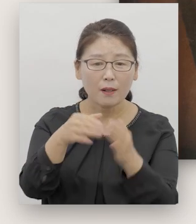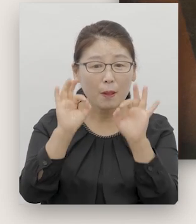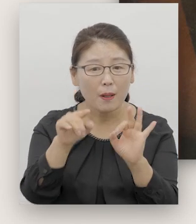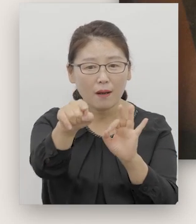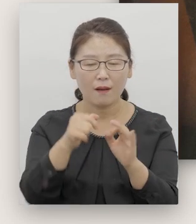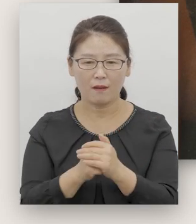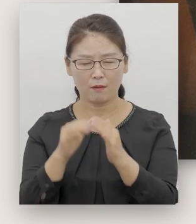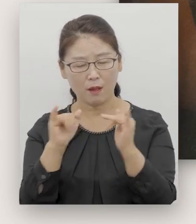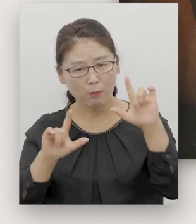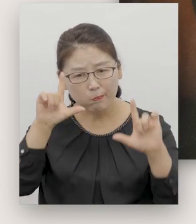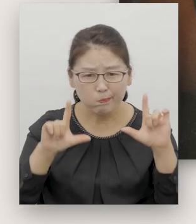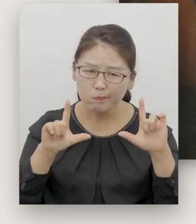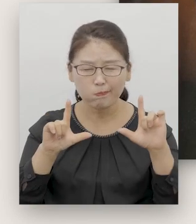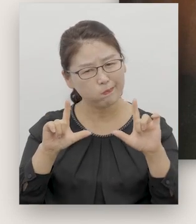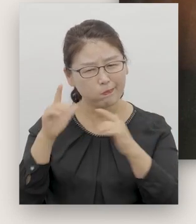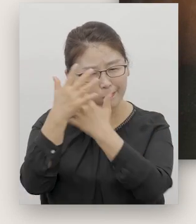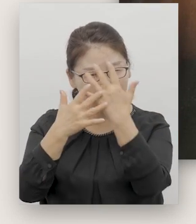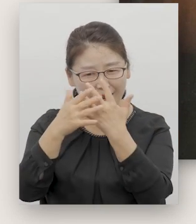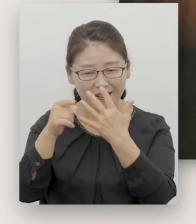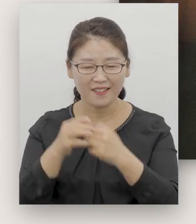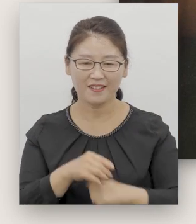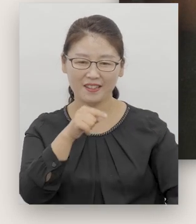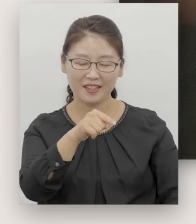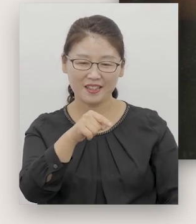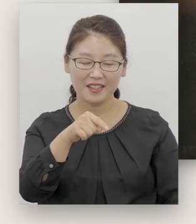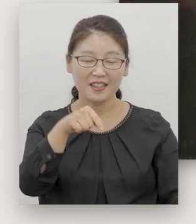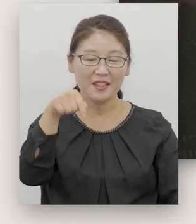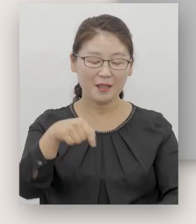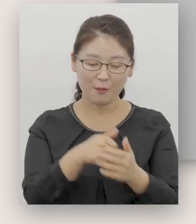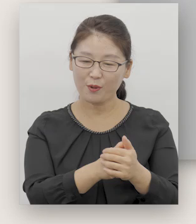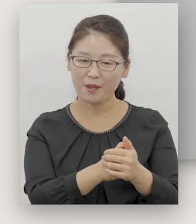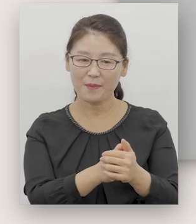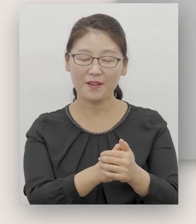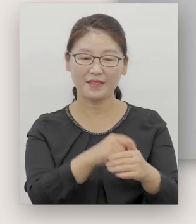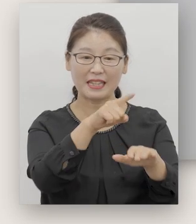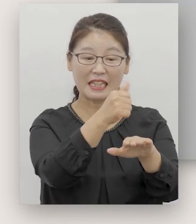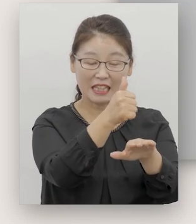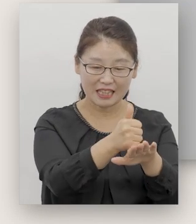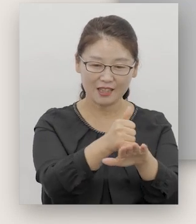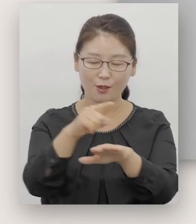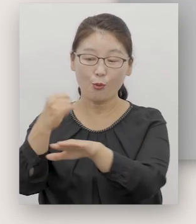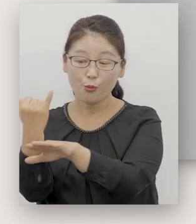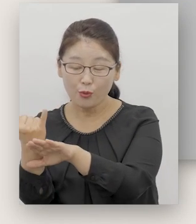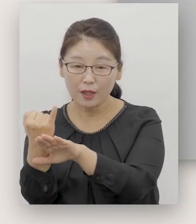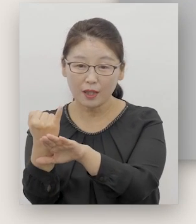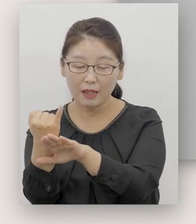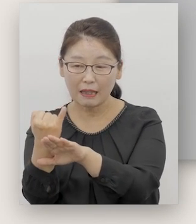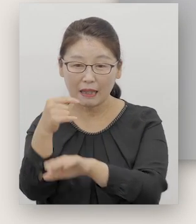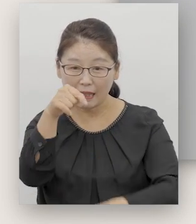가로지르는 날렌누드라는 작업인데요. 이 작업 같은 경우는 아까 이제 체스 말씀을 드렸는데 거기